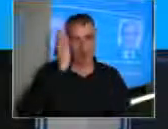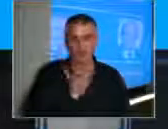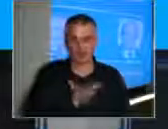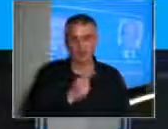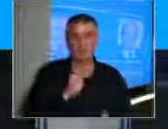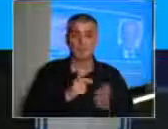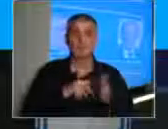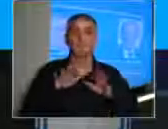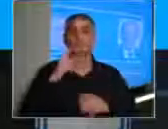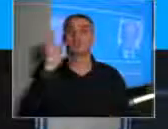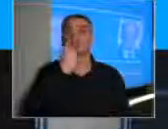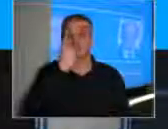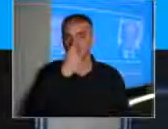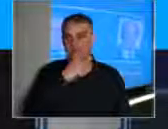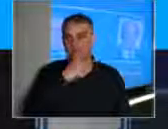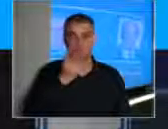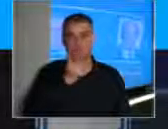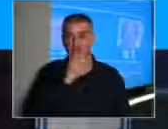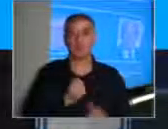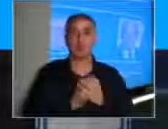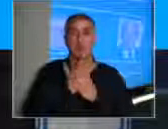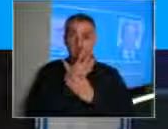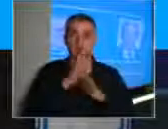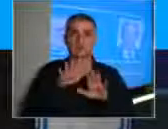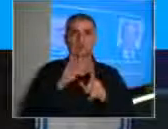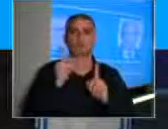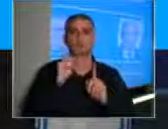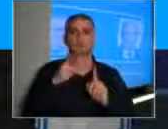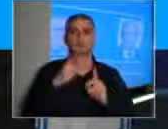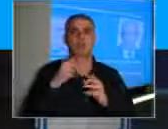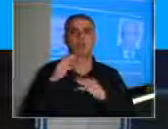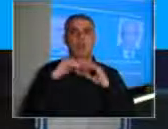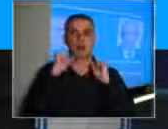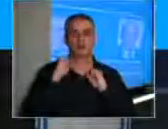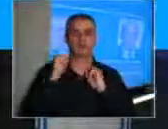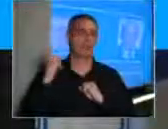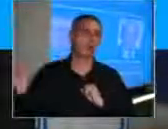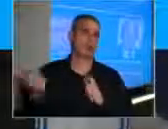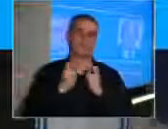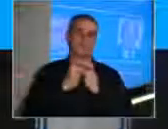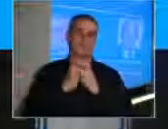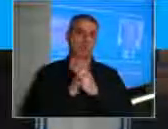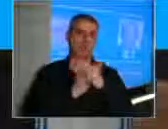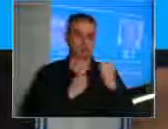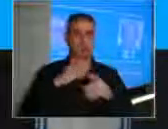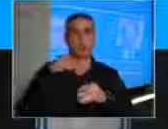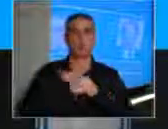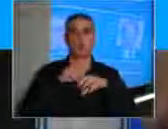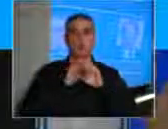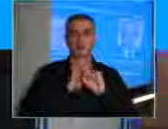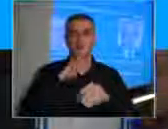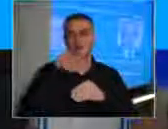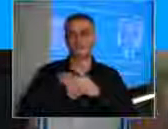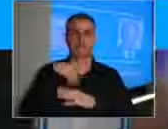ולכן הממשלה היחידה של לפיד וגנץ יכולים להקים, זו ממשלה שתצטרך להתבסס על כל מפלגות השמאל, כולל תמיכה מבפנים,